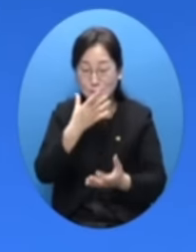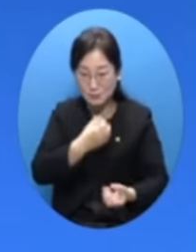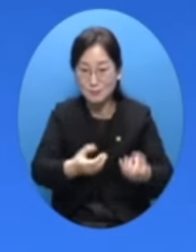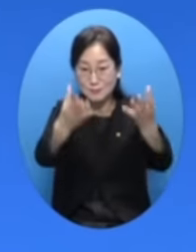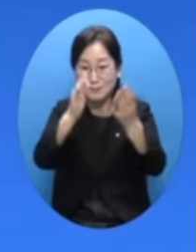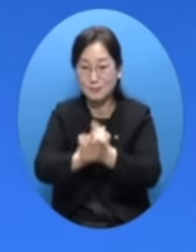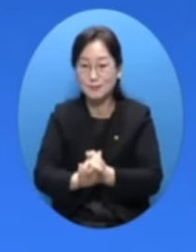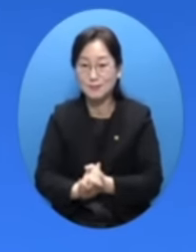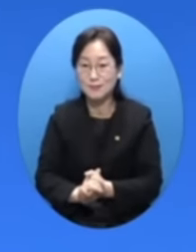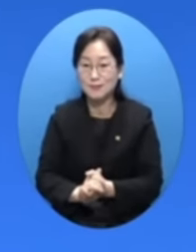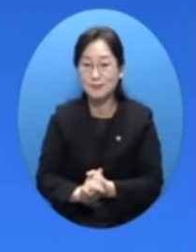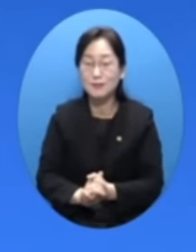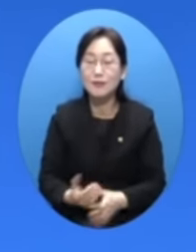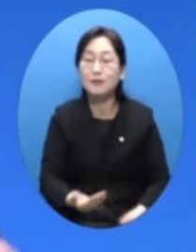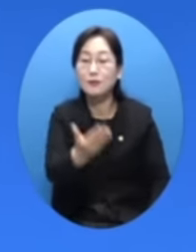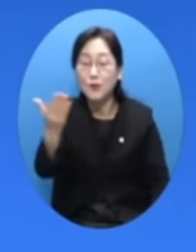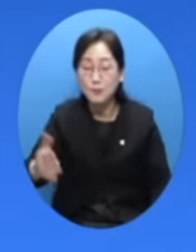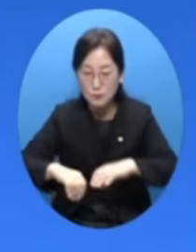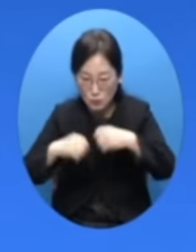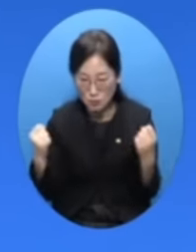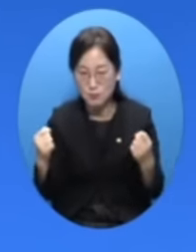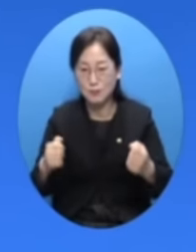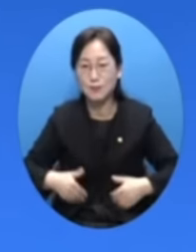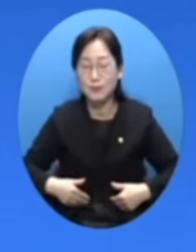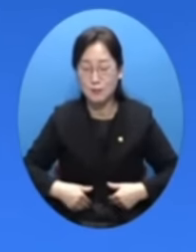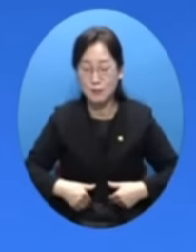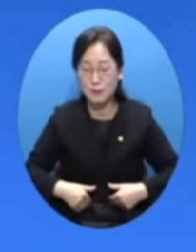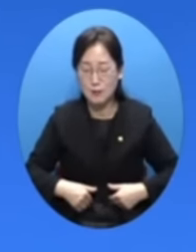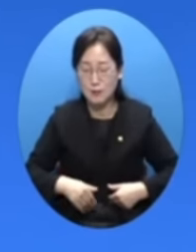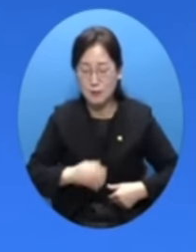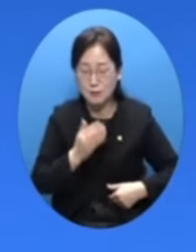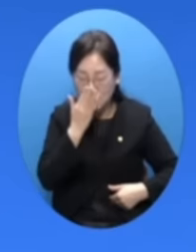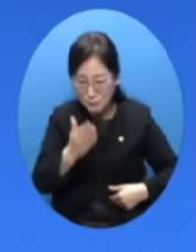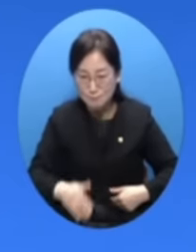축원합니다. 여러분이 순종해야 됩니다. 깨어져야 됩니다.